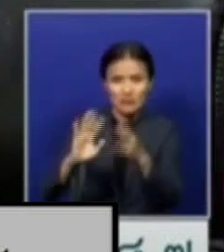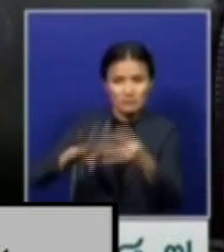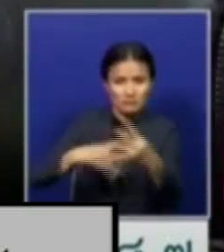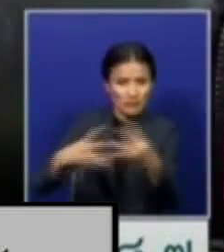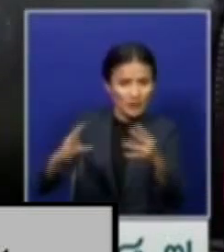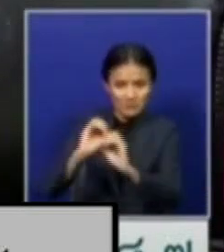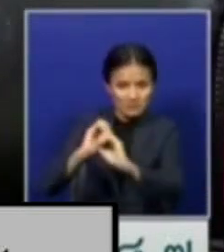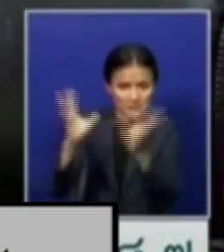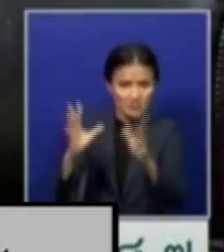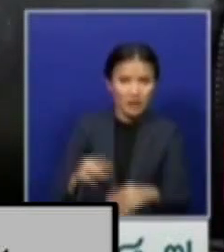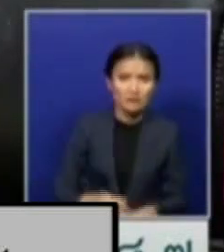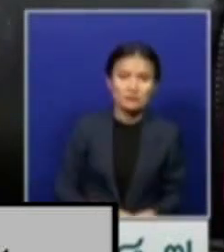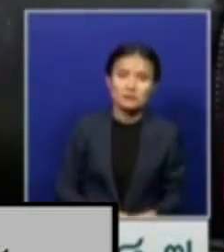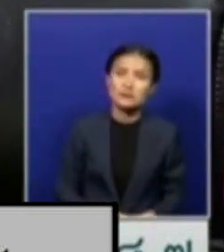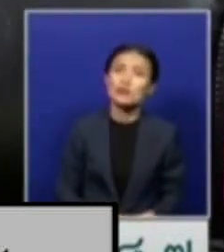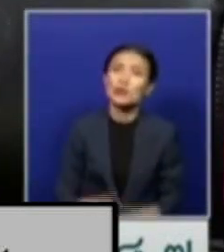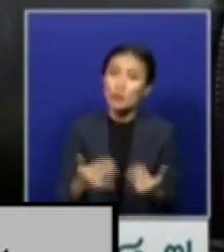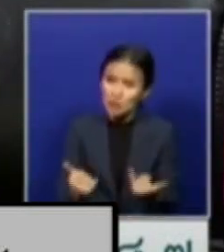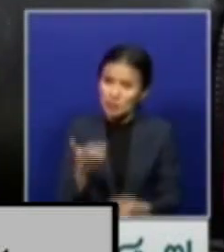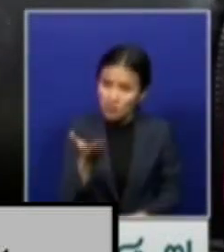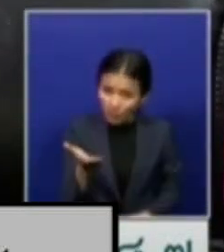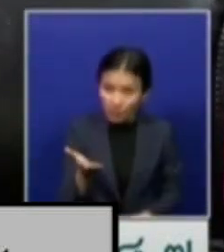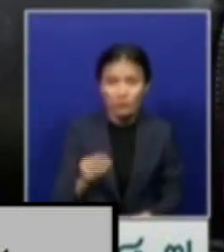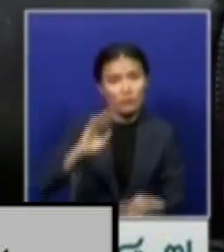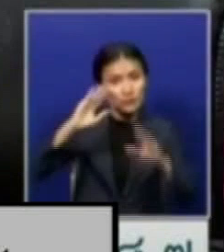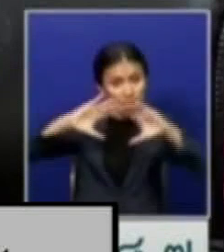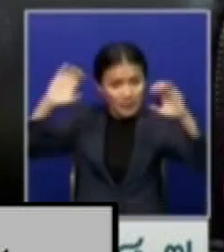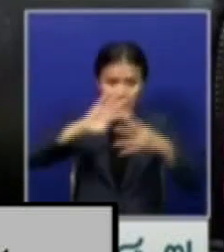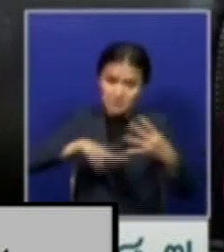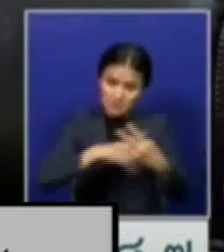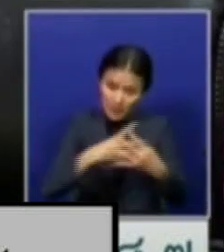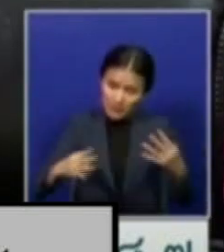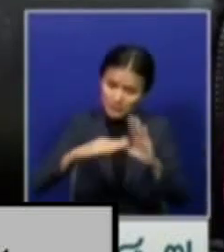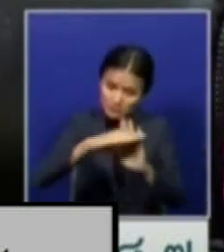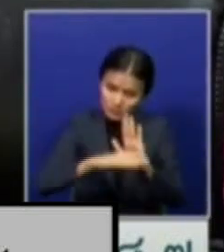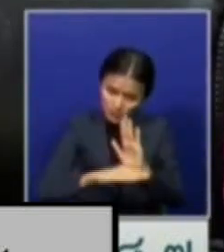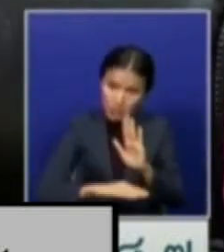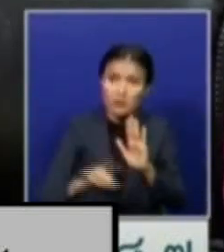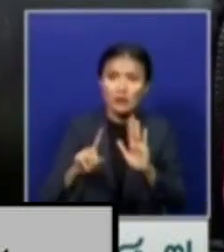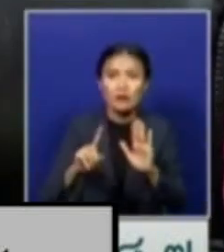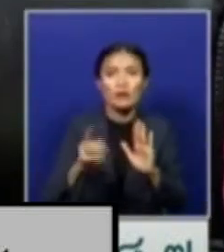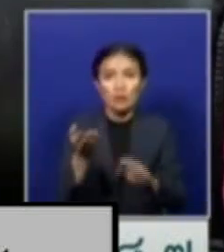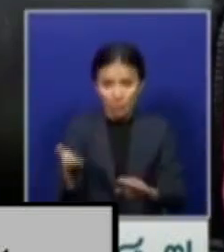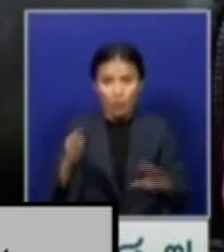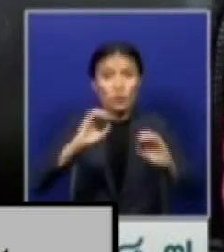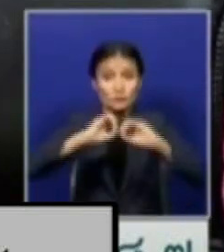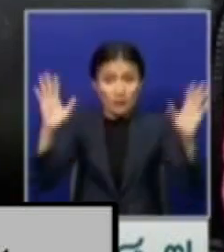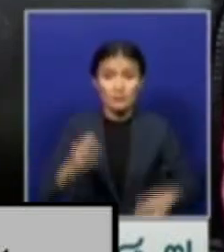ไหนอย่างไรเอากันชัดๆผมและพรรคร่วมฝ่ายค้านจะลงม